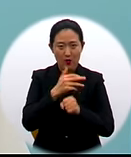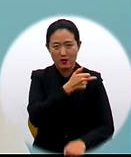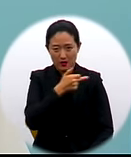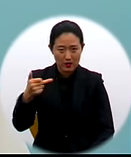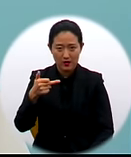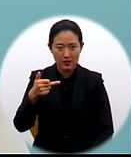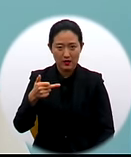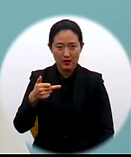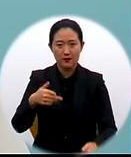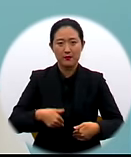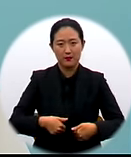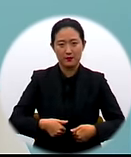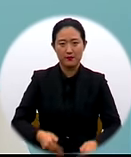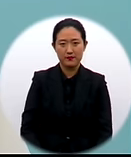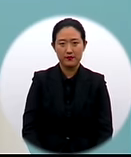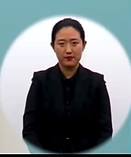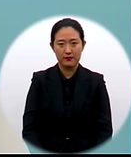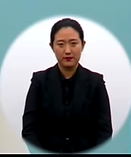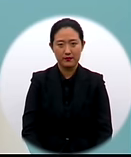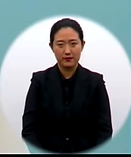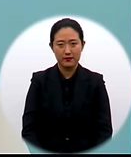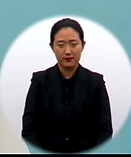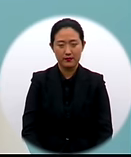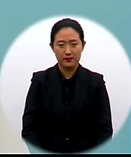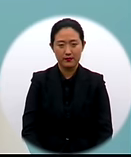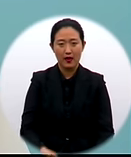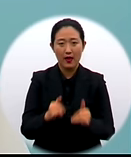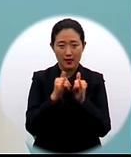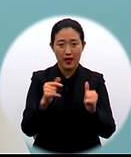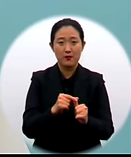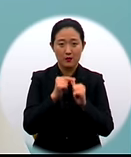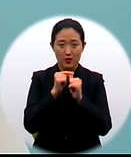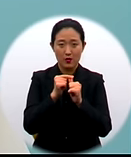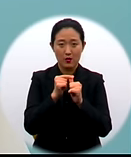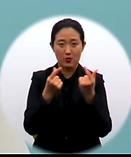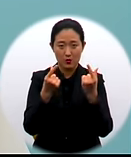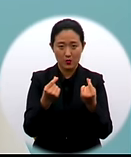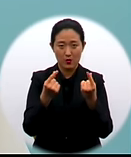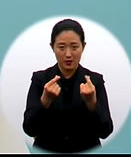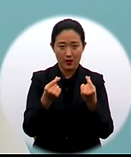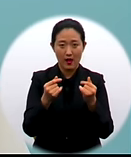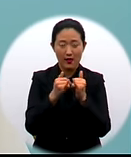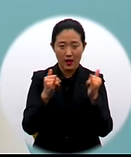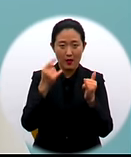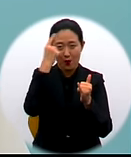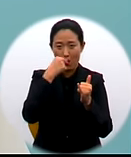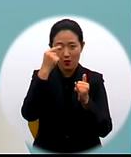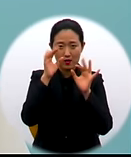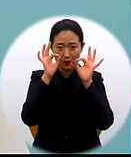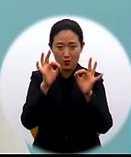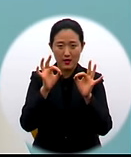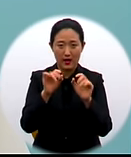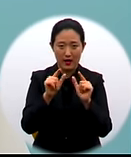활동 이런 것으로만 쌓을 수 있는 게 아니라 개인이 특정 영역에 관심과 애정을 꾸준히 키워오면 그것만으로도 직무 역량이